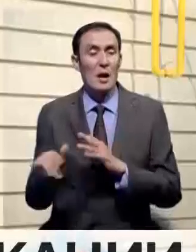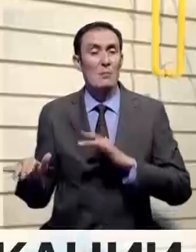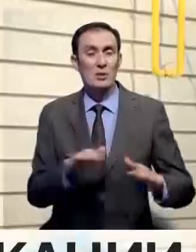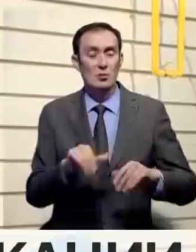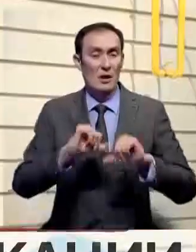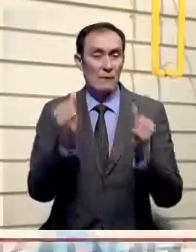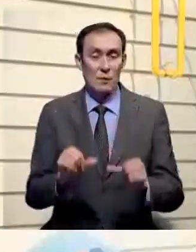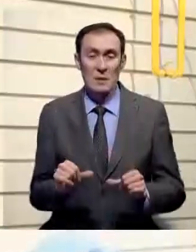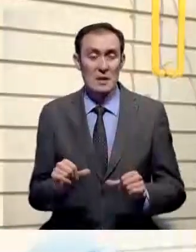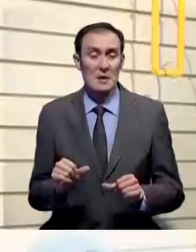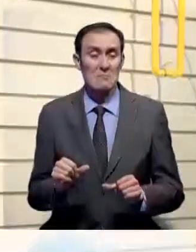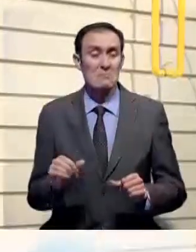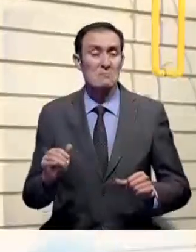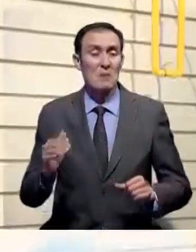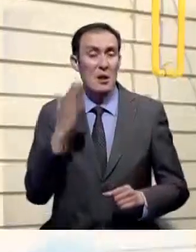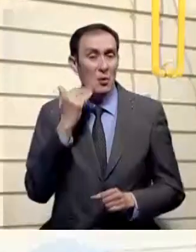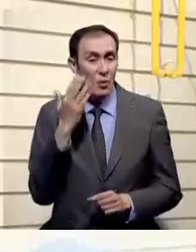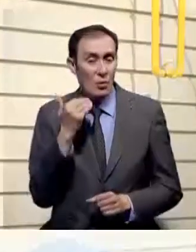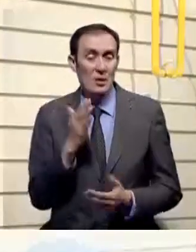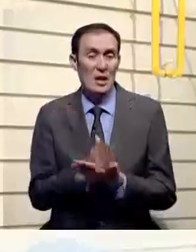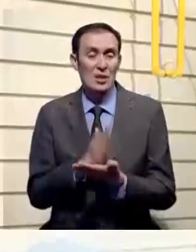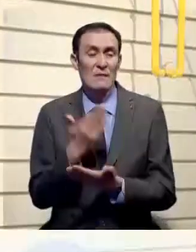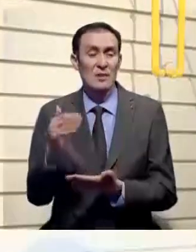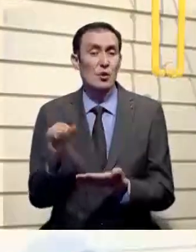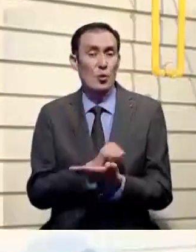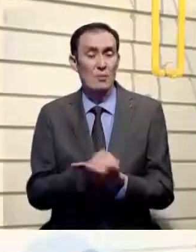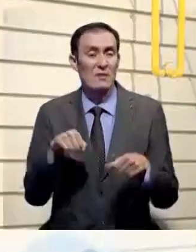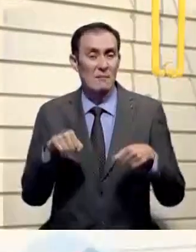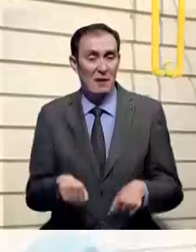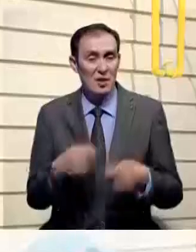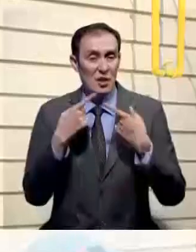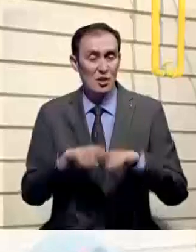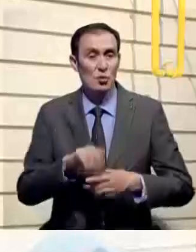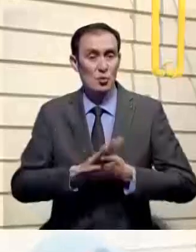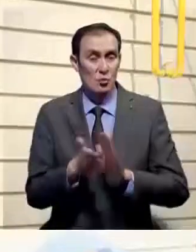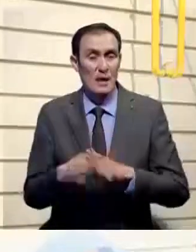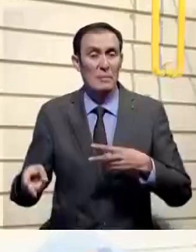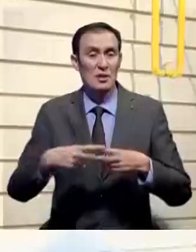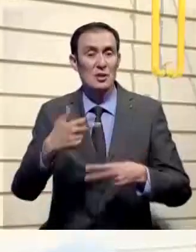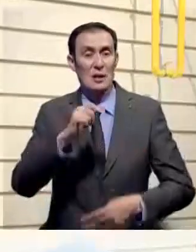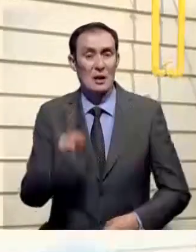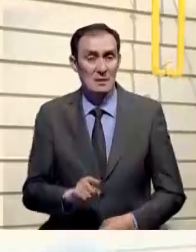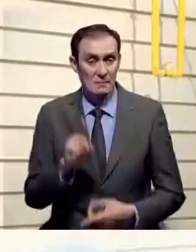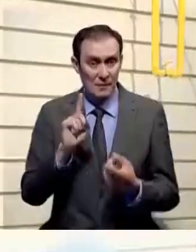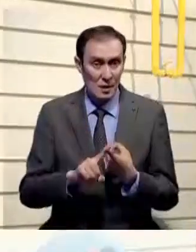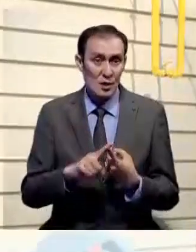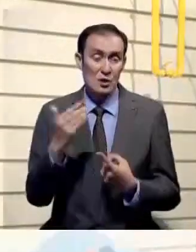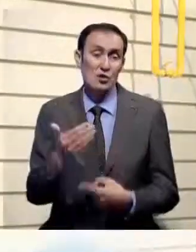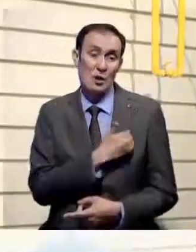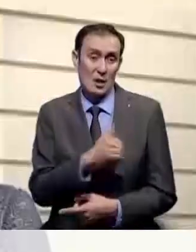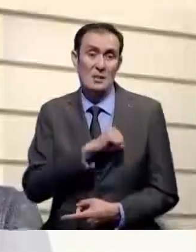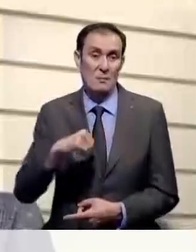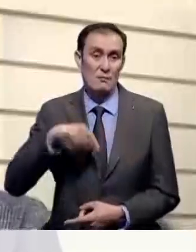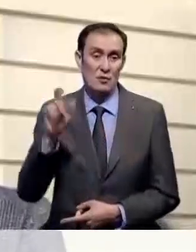сведена к минимуму это наличие правосуналичия документов и технических условий на подключение газа и желание